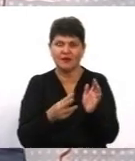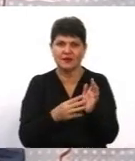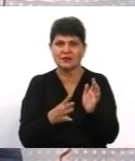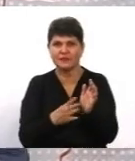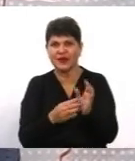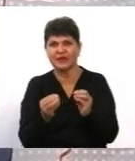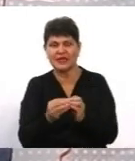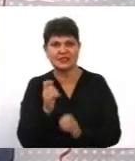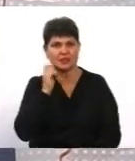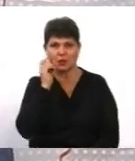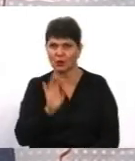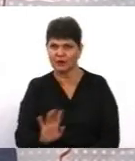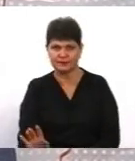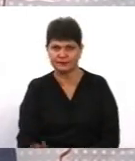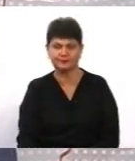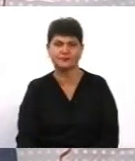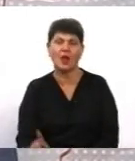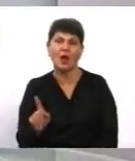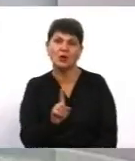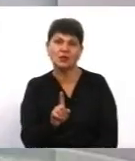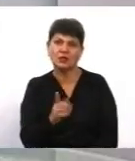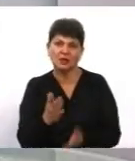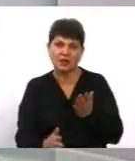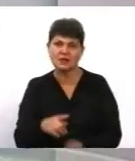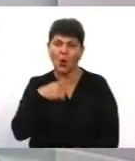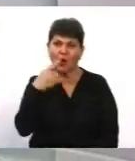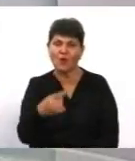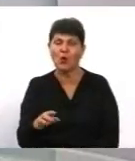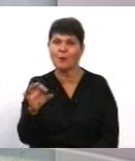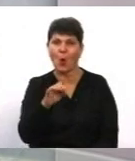років. Якщо ми говоримо про Вінницю, яке місце вона